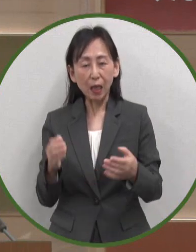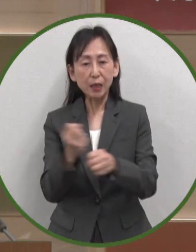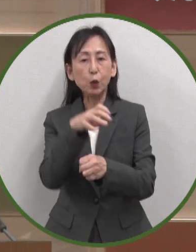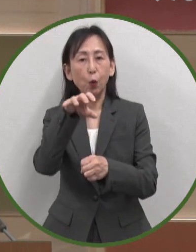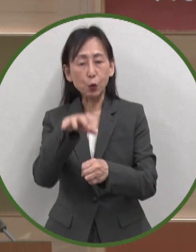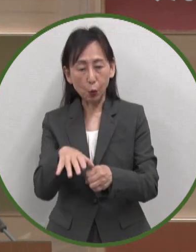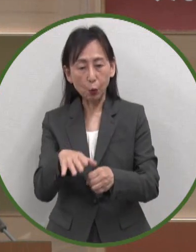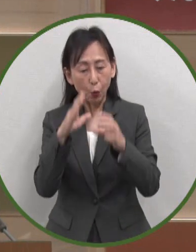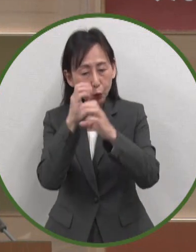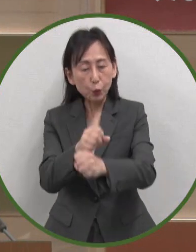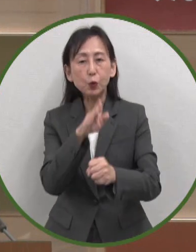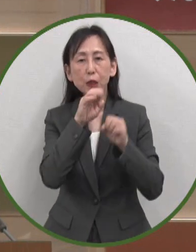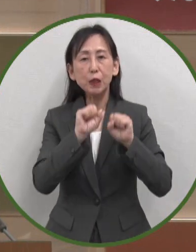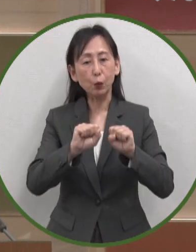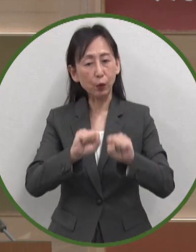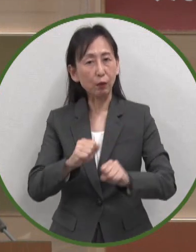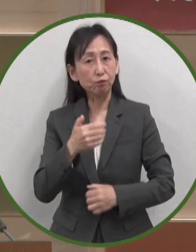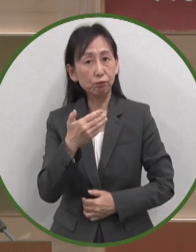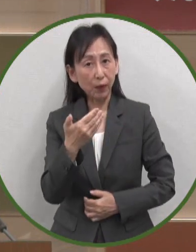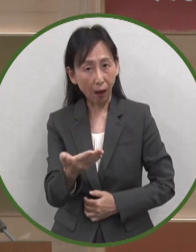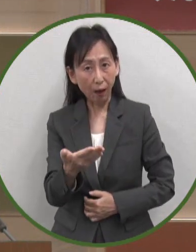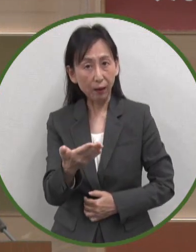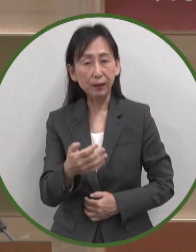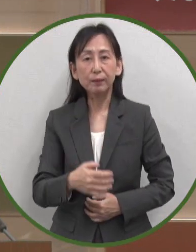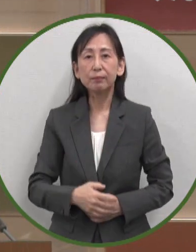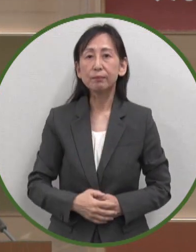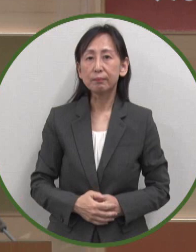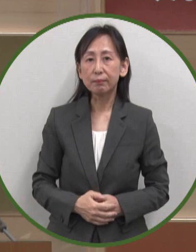をやるのか、それともですね、